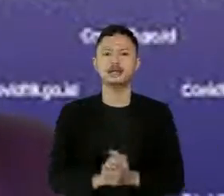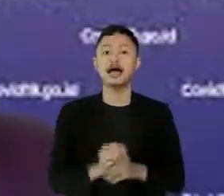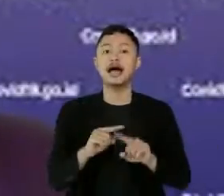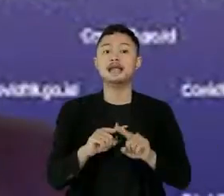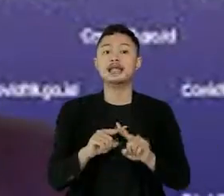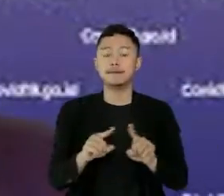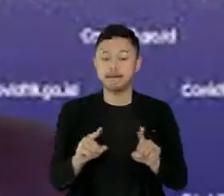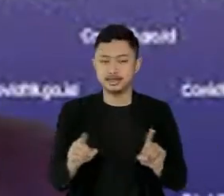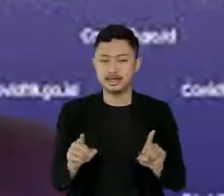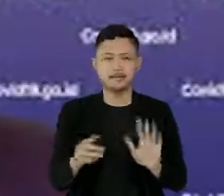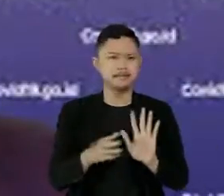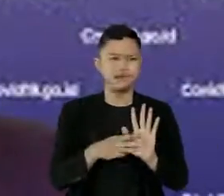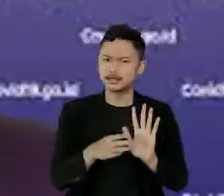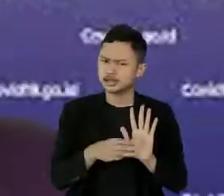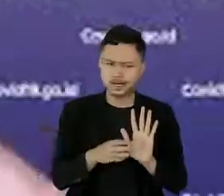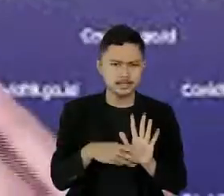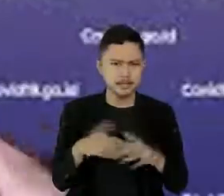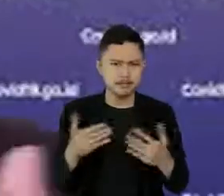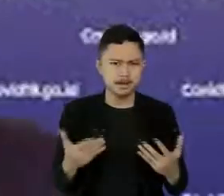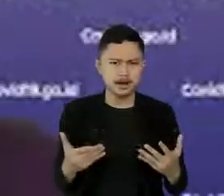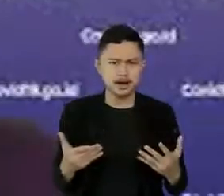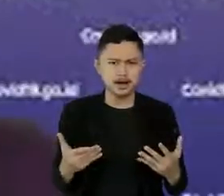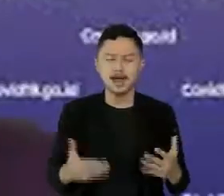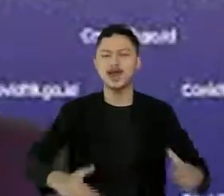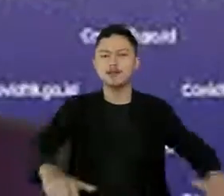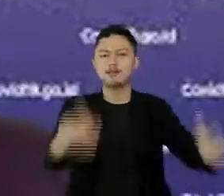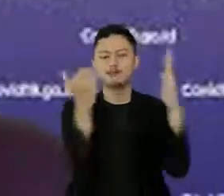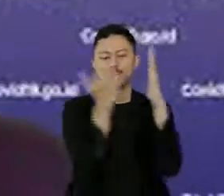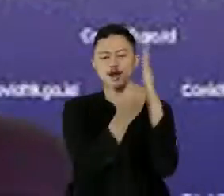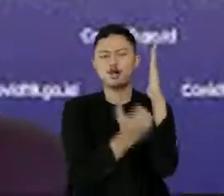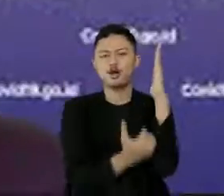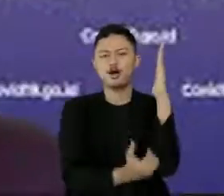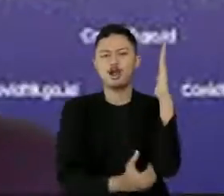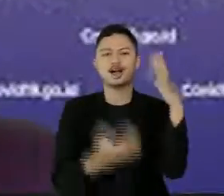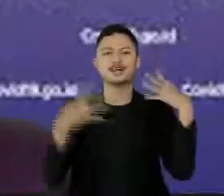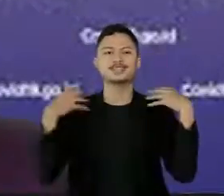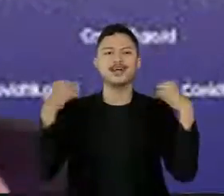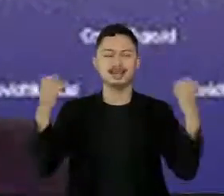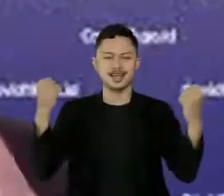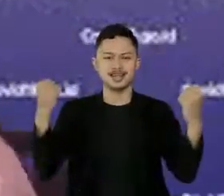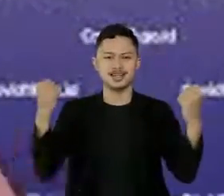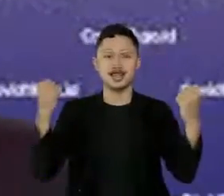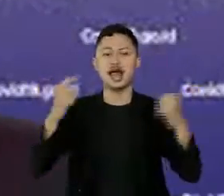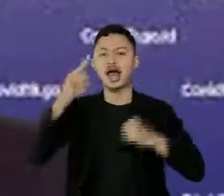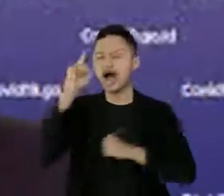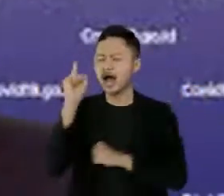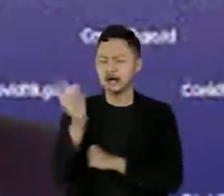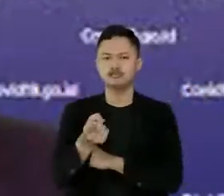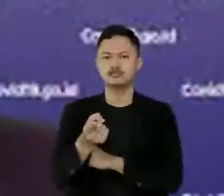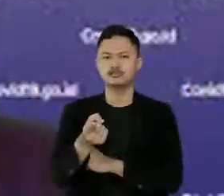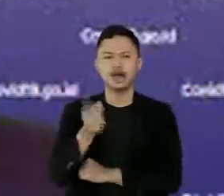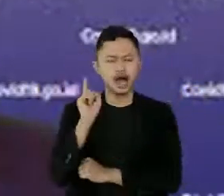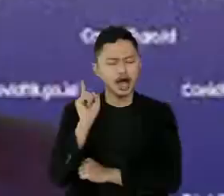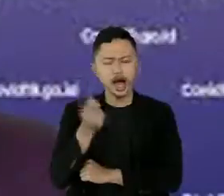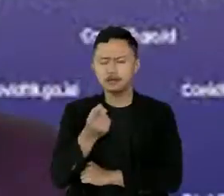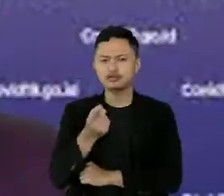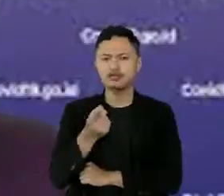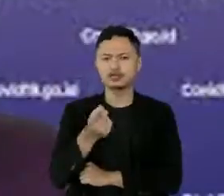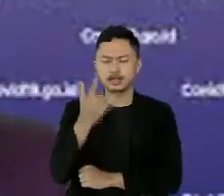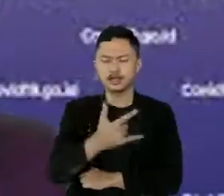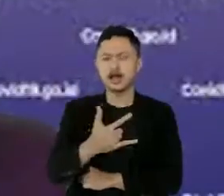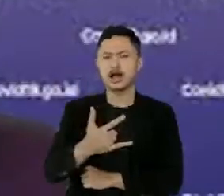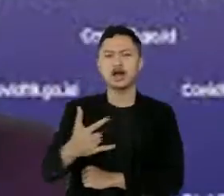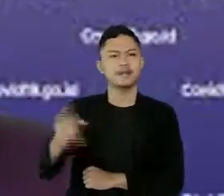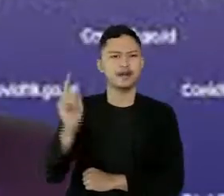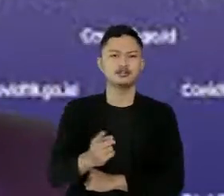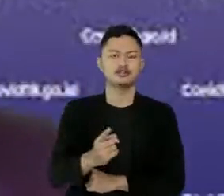lagi, persoalannya sekarang bagaimana penerapan prokes COVID-19 ini masih harus mutlak dilakukan,